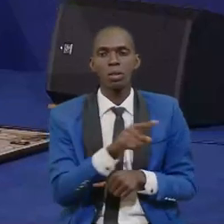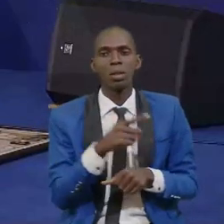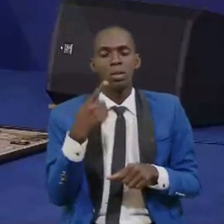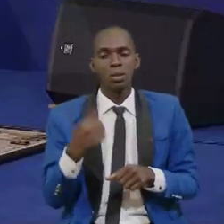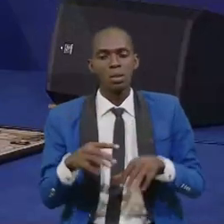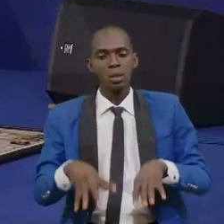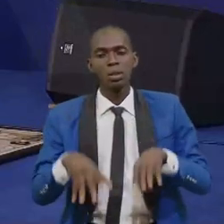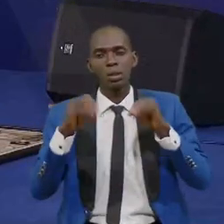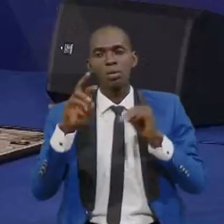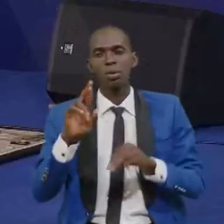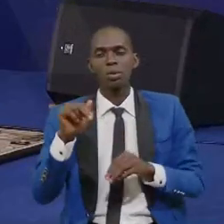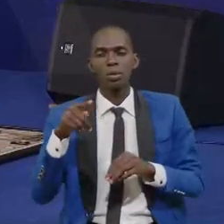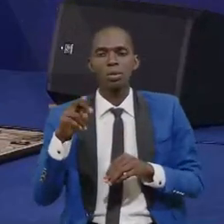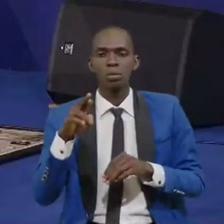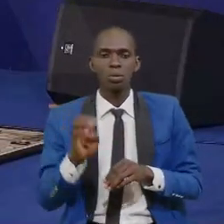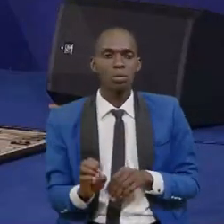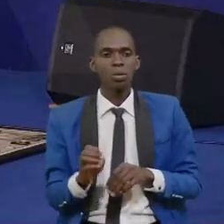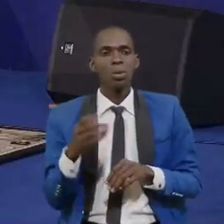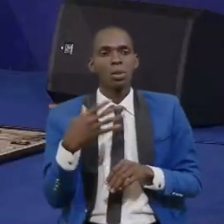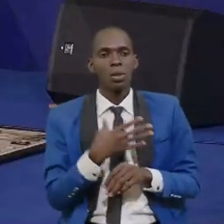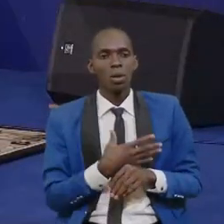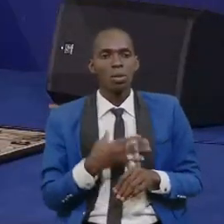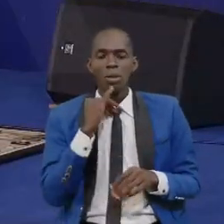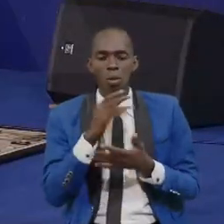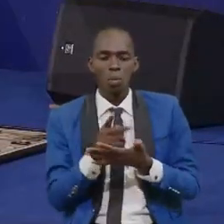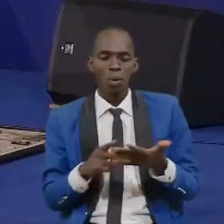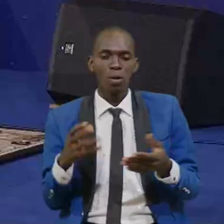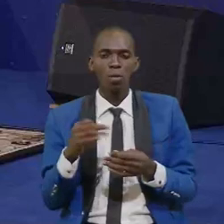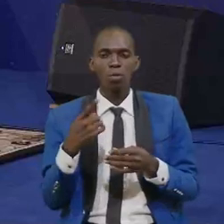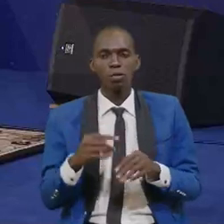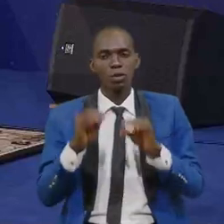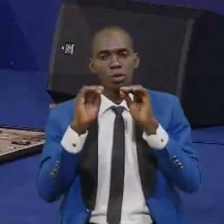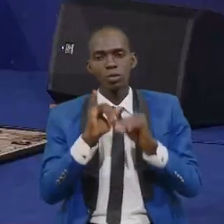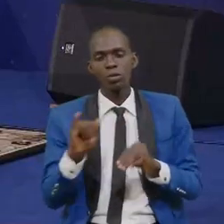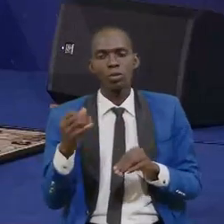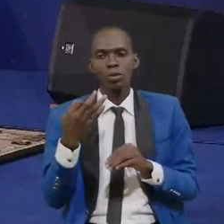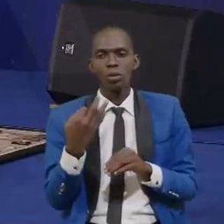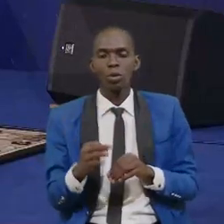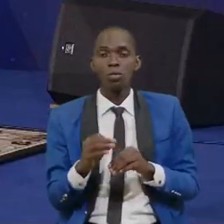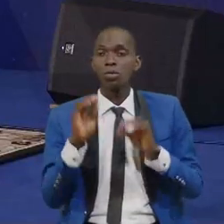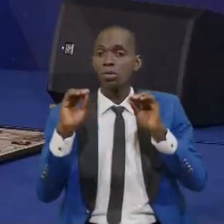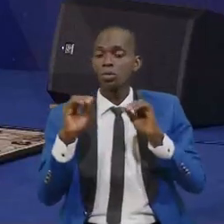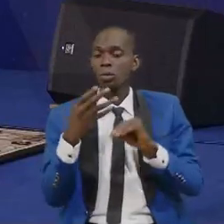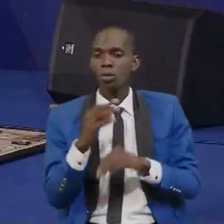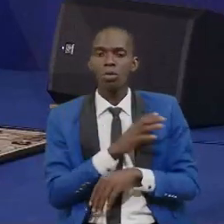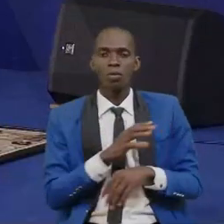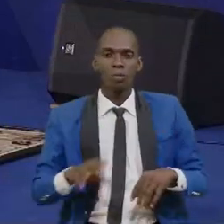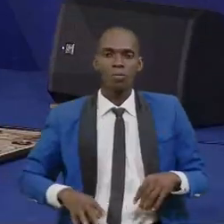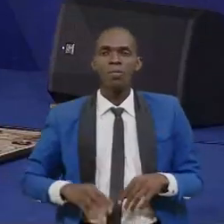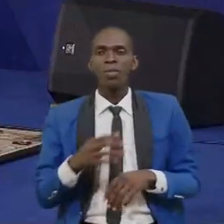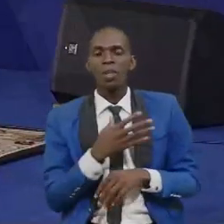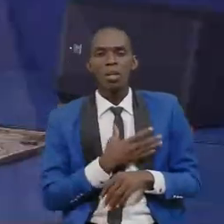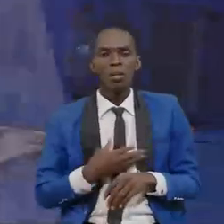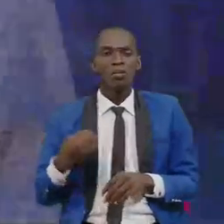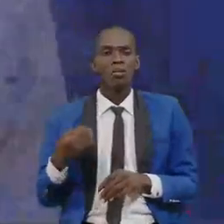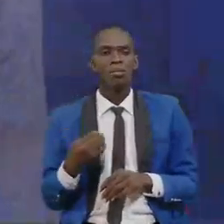la résurrection, fait partie des doctrines de Christ et du jugement éternel.